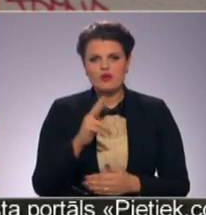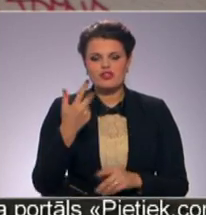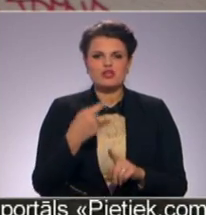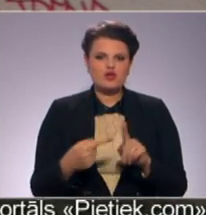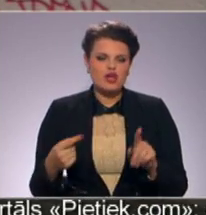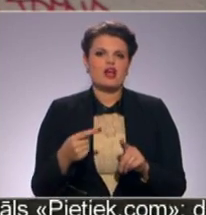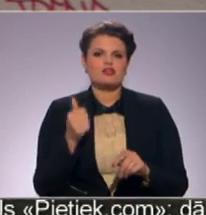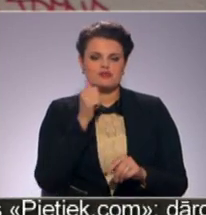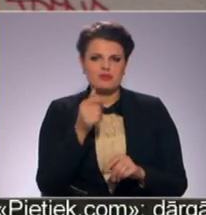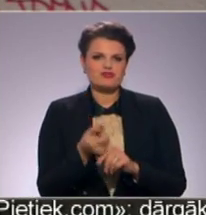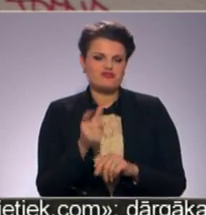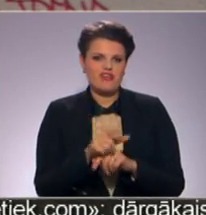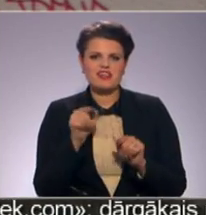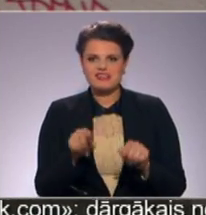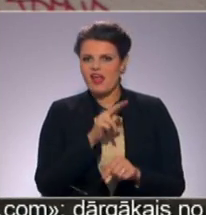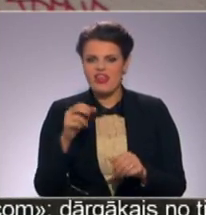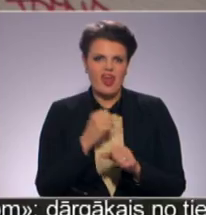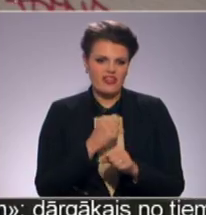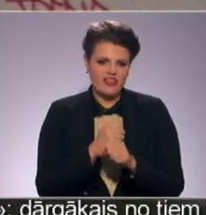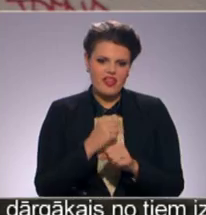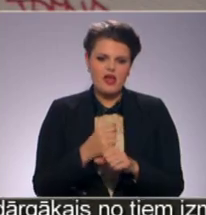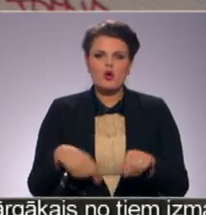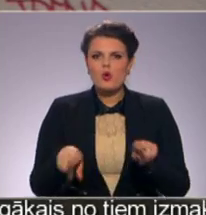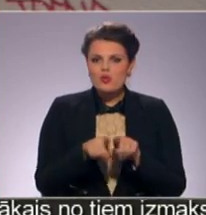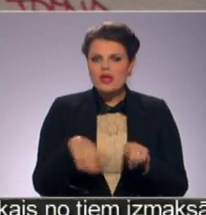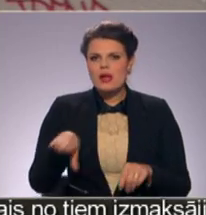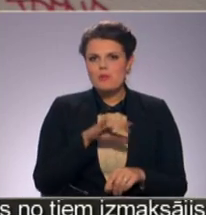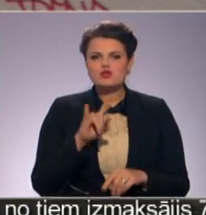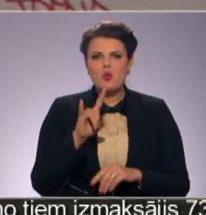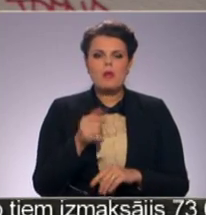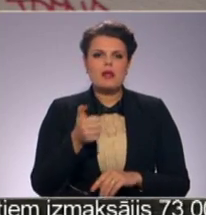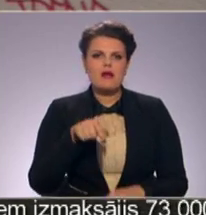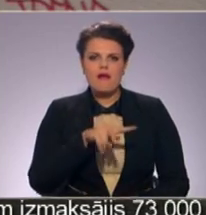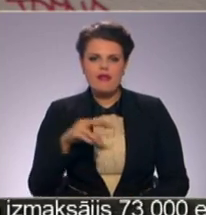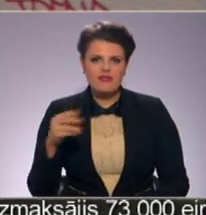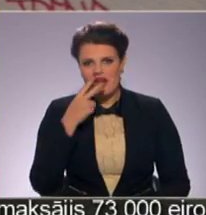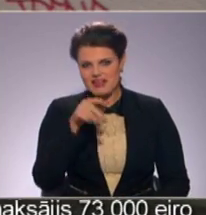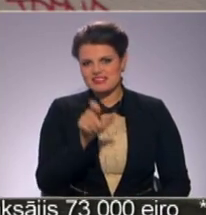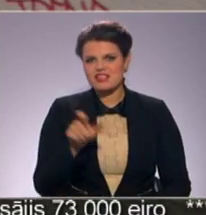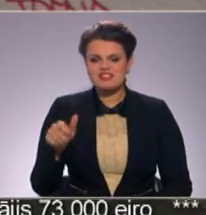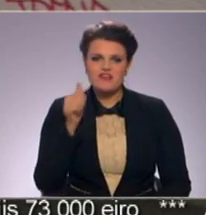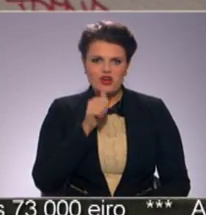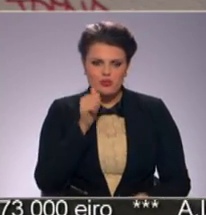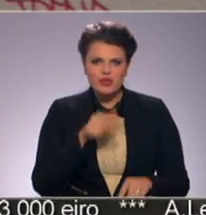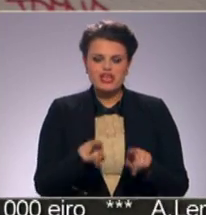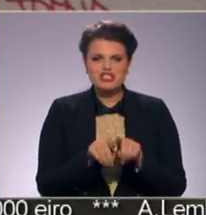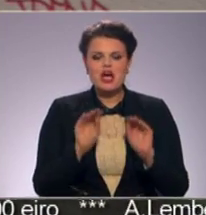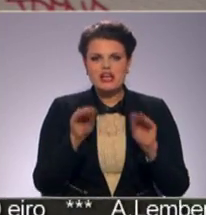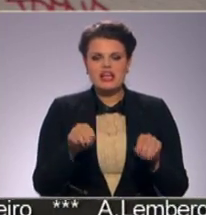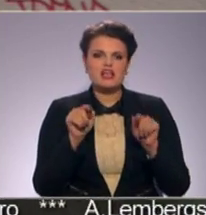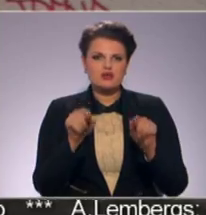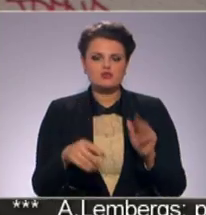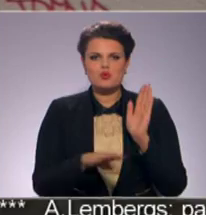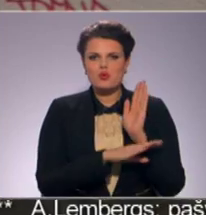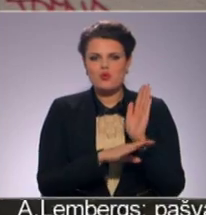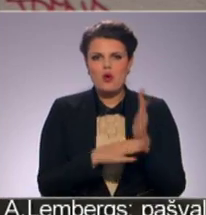jau bieži vairs tā nedara. Un arī, nu, mēs Ūmaņu gatvē varējām redzēt, ka cilvēki bieži mēdz likt arī tur